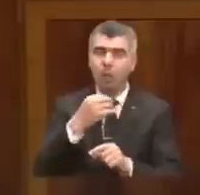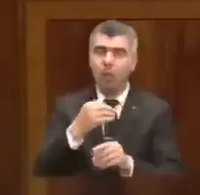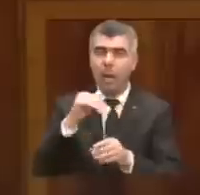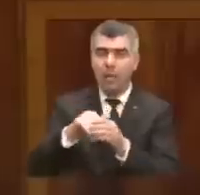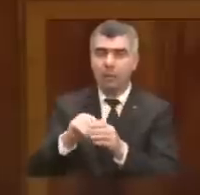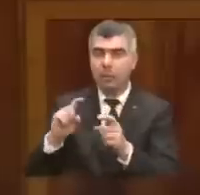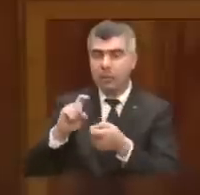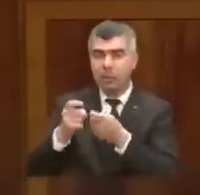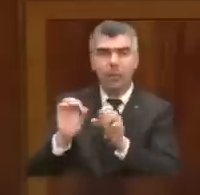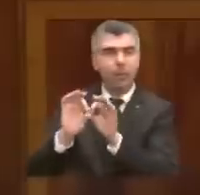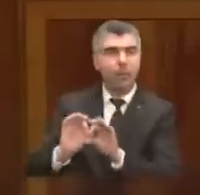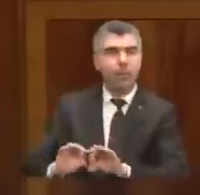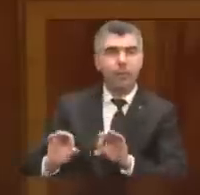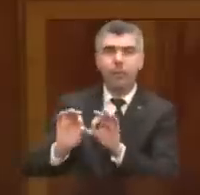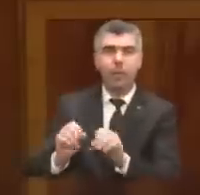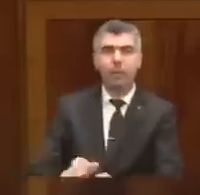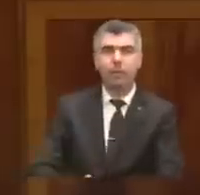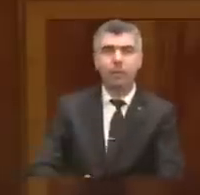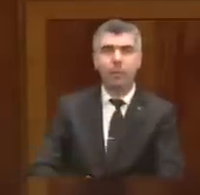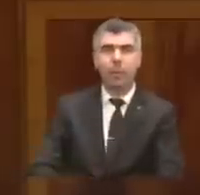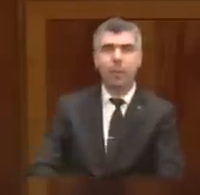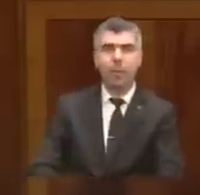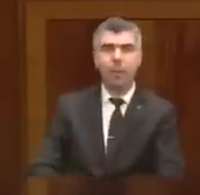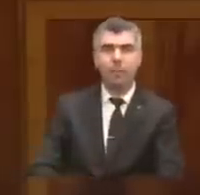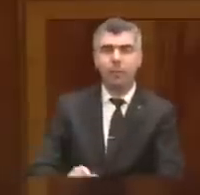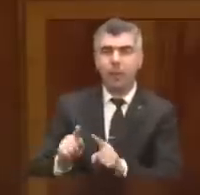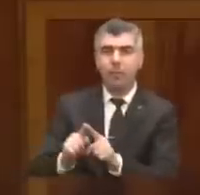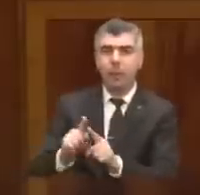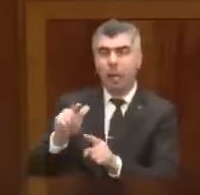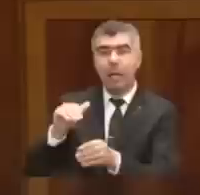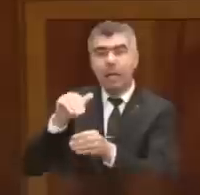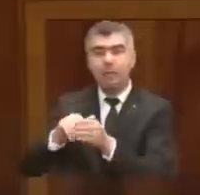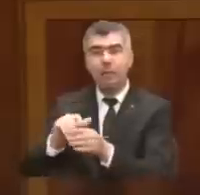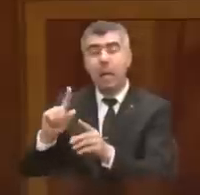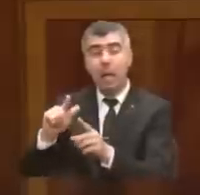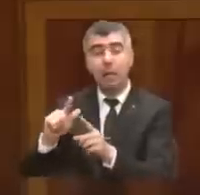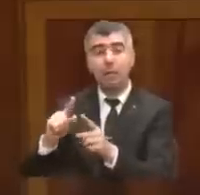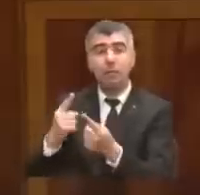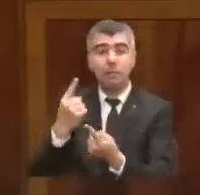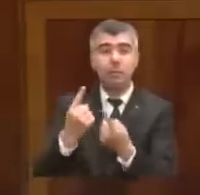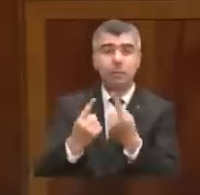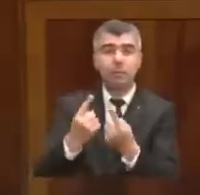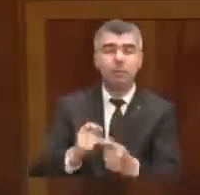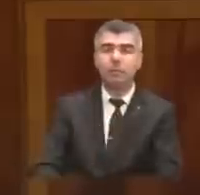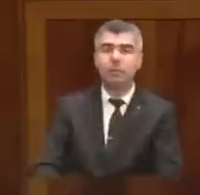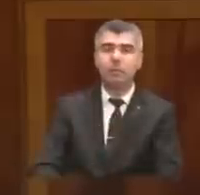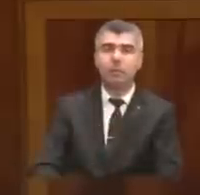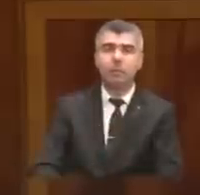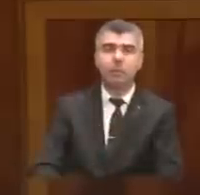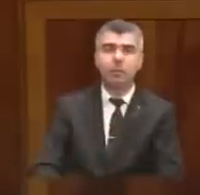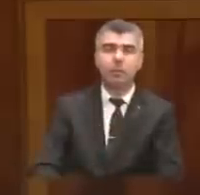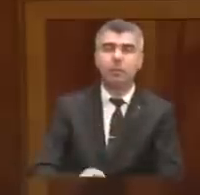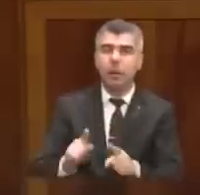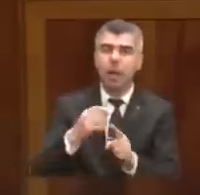يعني كاين داخل طرف من المعارضه كاين اطراف، دونك حنا كنحاول